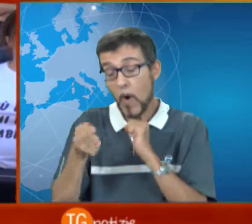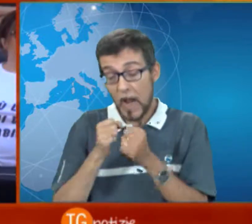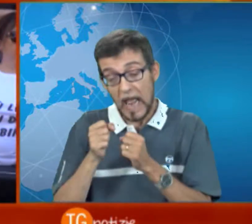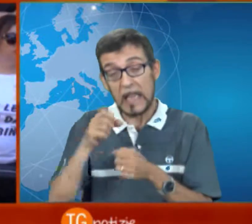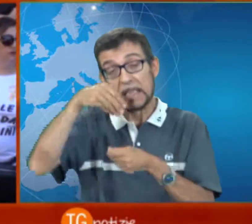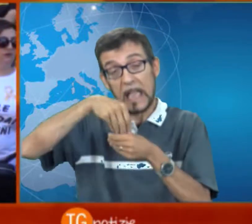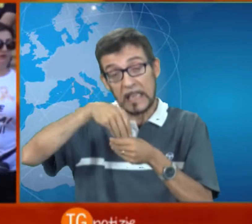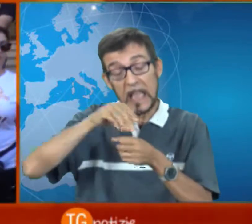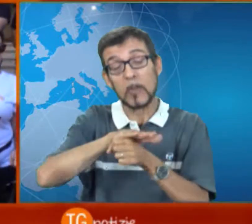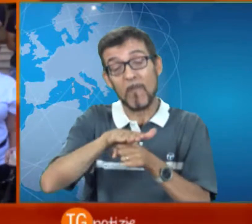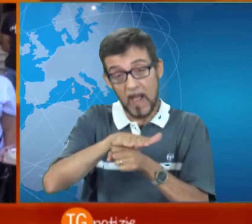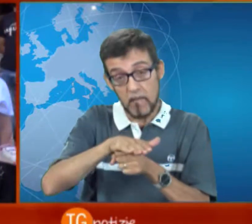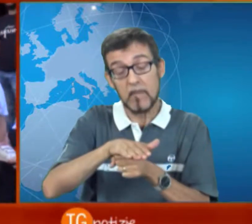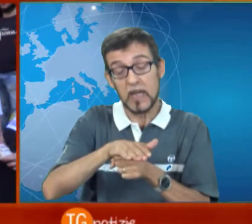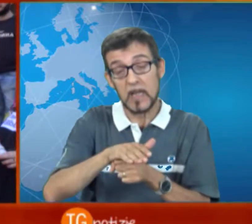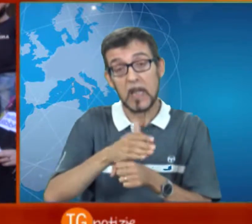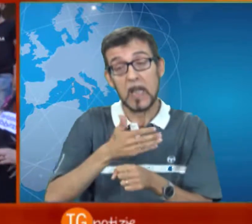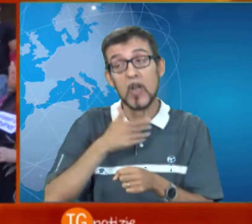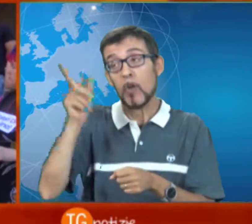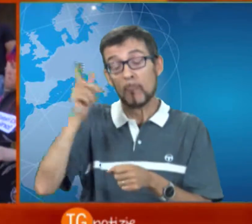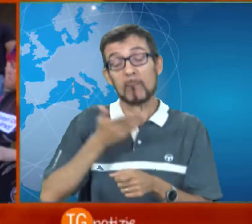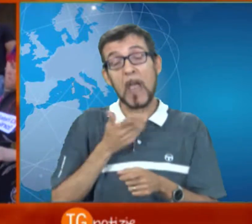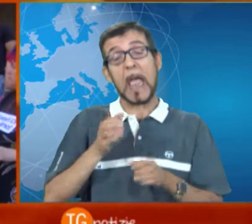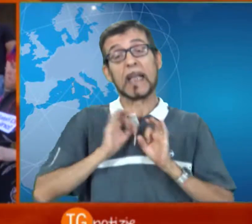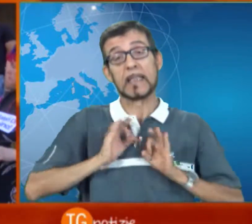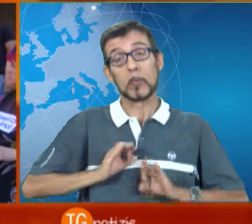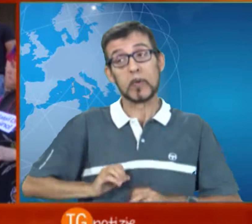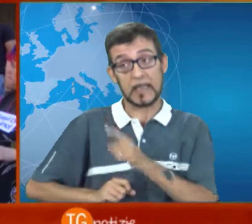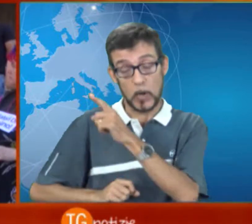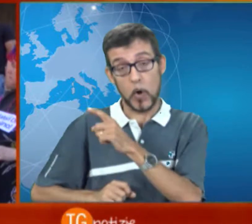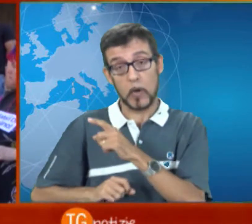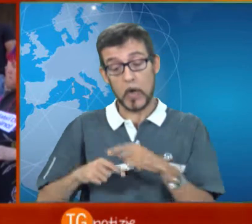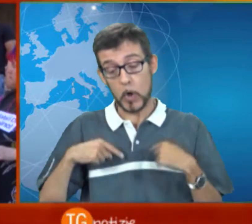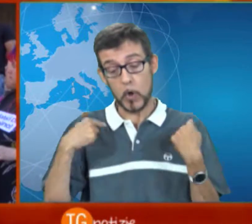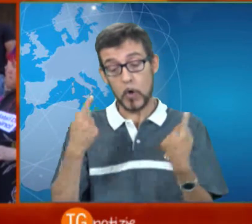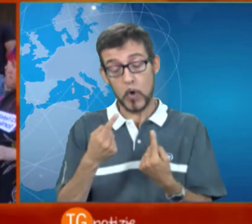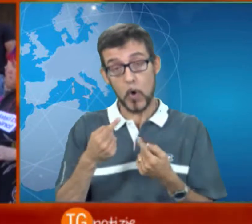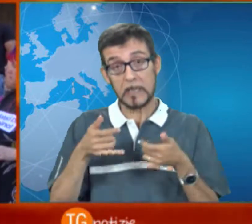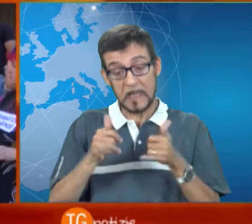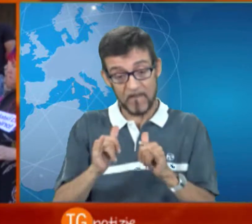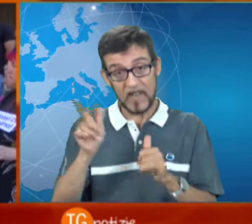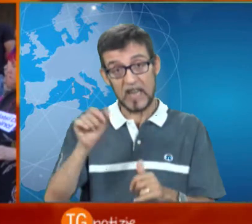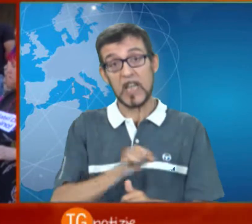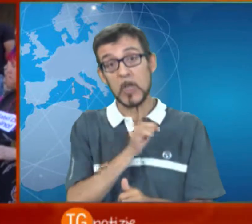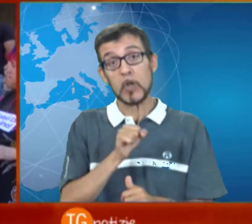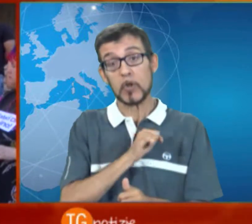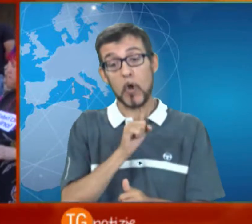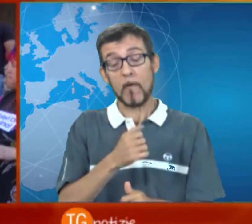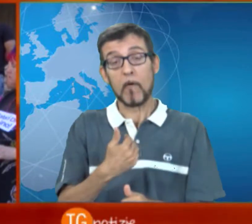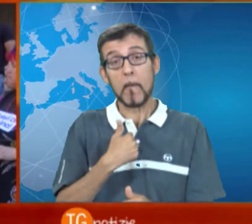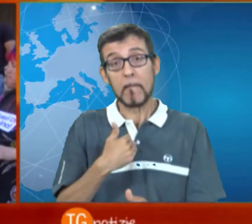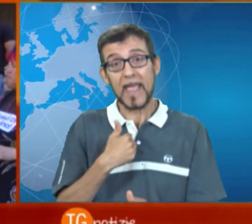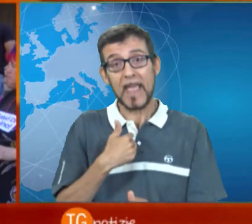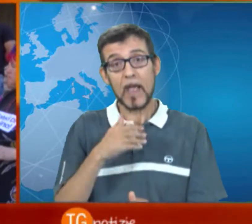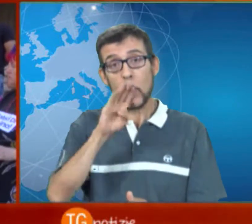chiamare alienazione, sia anche una violenza istituzionale che i nostri figli soffrono. I miei da 45 mesi,